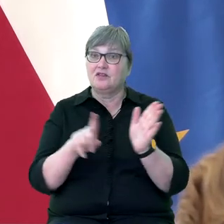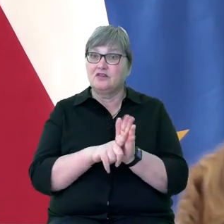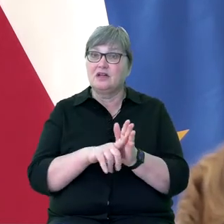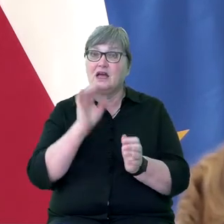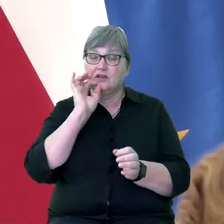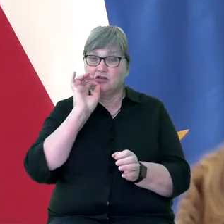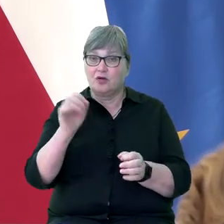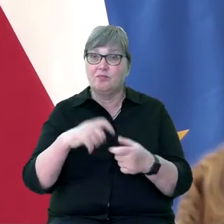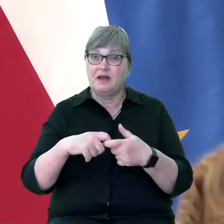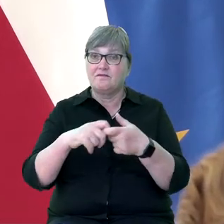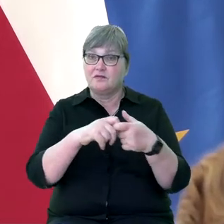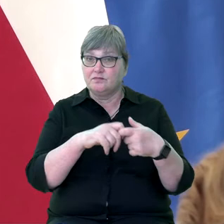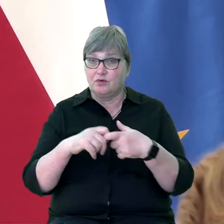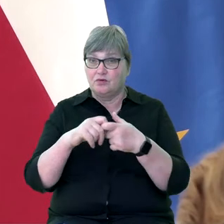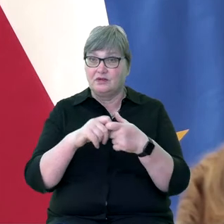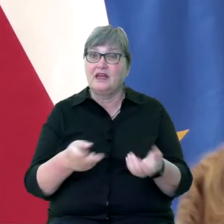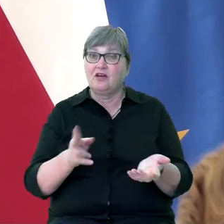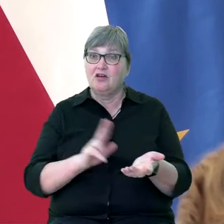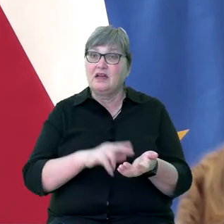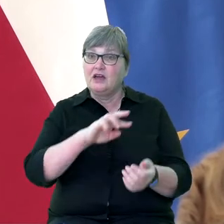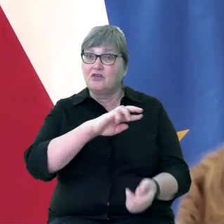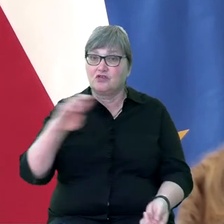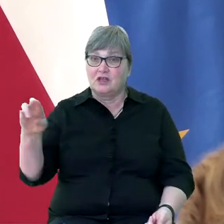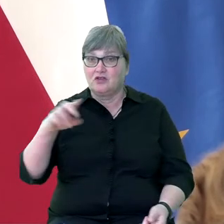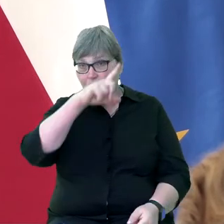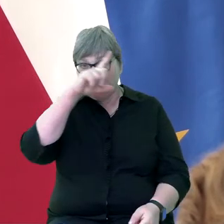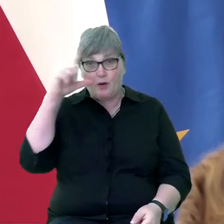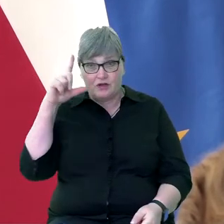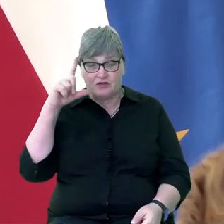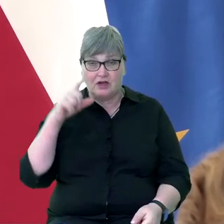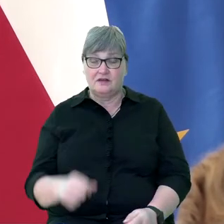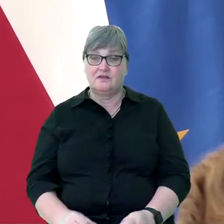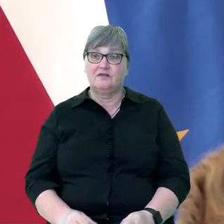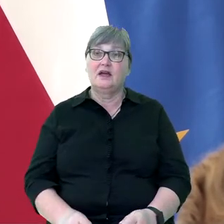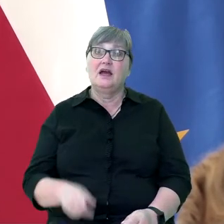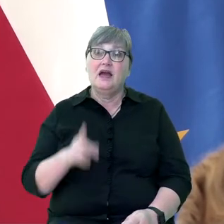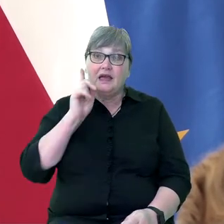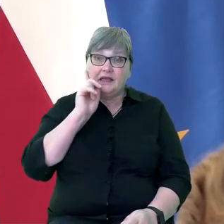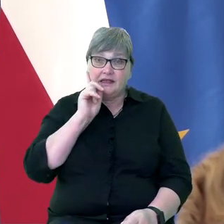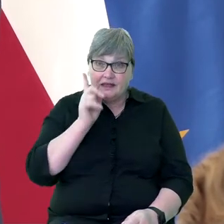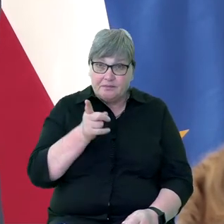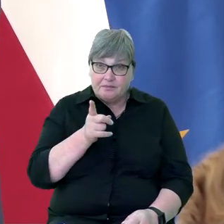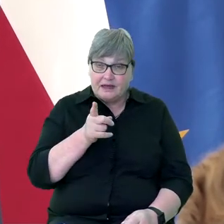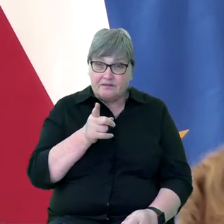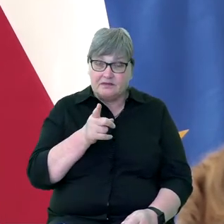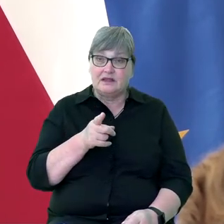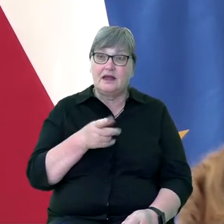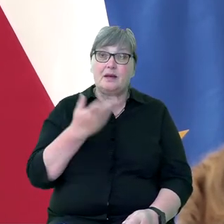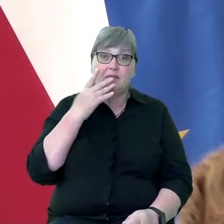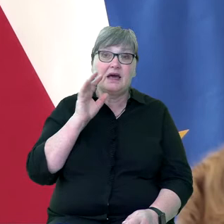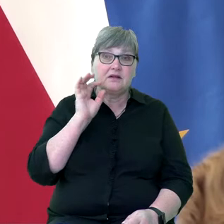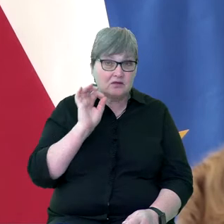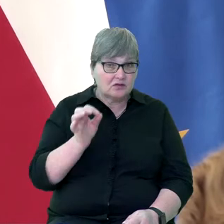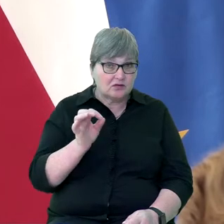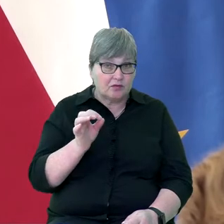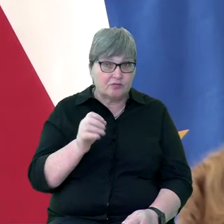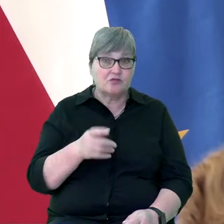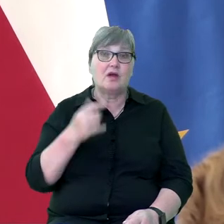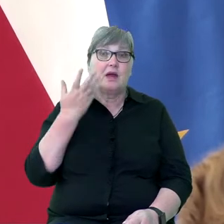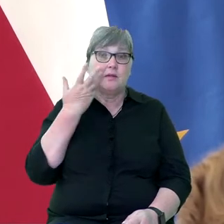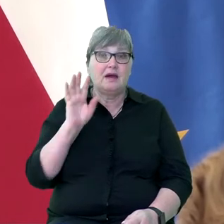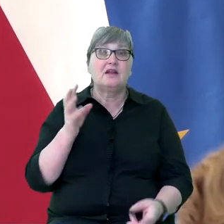na rzecz społeczeństwa. I oczywiście bardzo dobrze i bardzo to istotne,